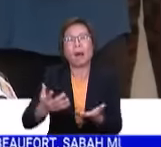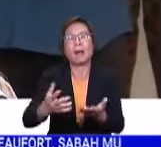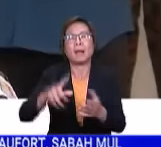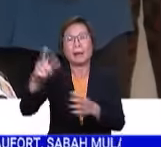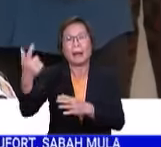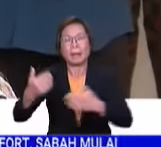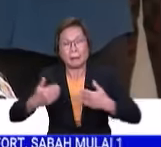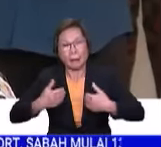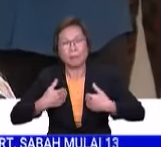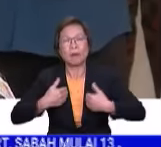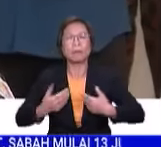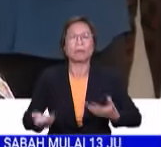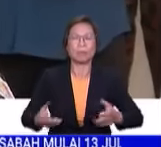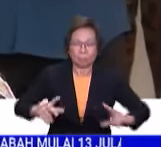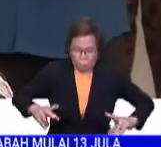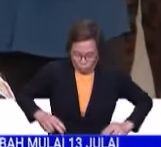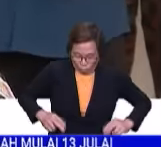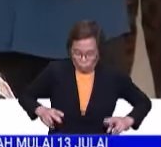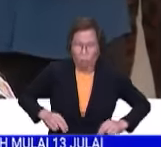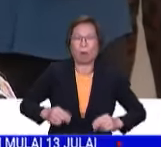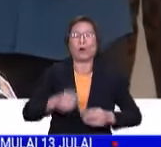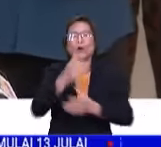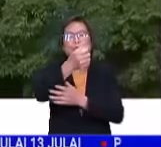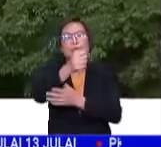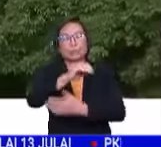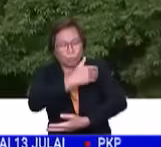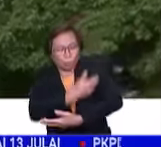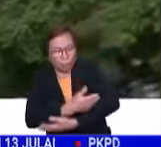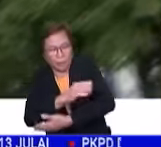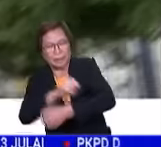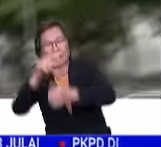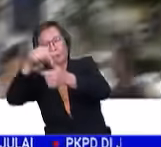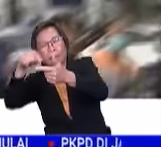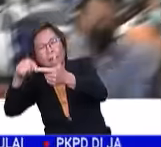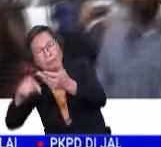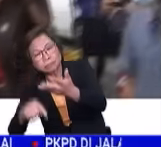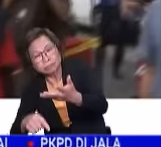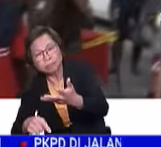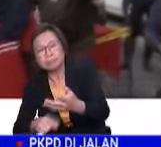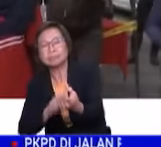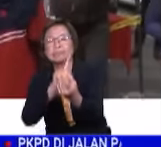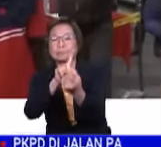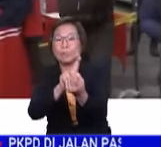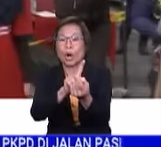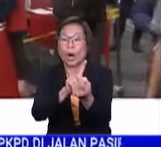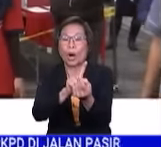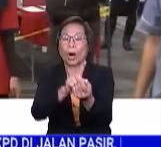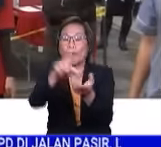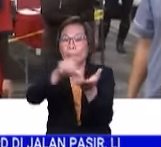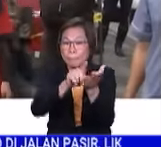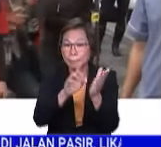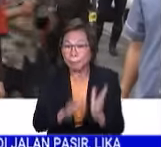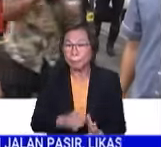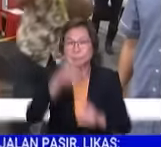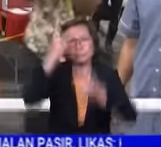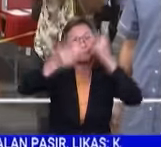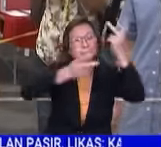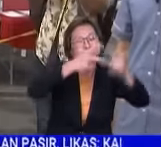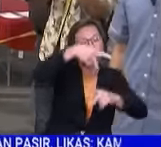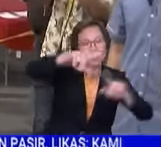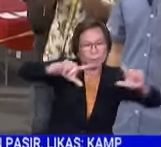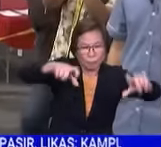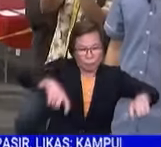bayi, susu bayi dan sebagainya. Beliau ditemui media selepas melawat kawasan